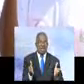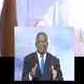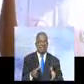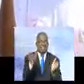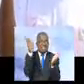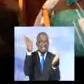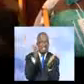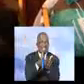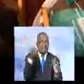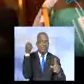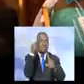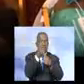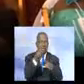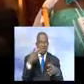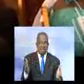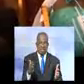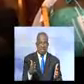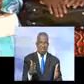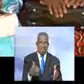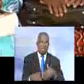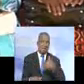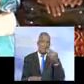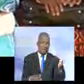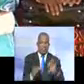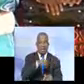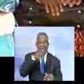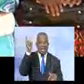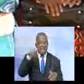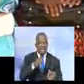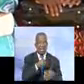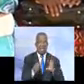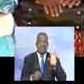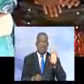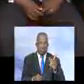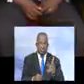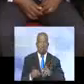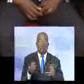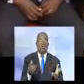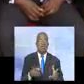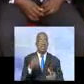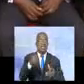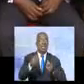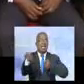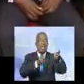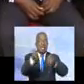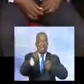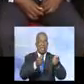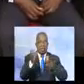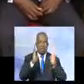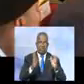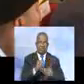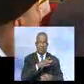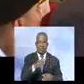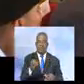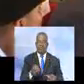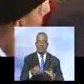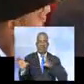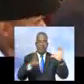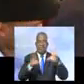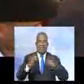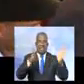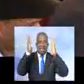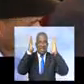santé, 90% des accidents proviennent des pays à revenus faibles. Des initiatives doivent être prises, mais pour la